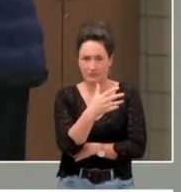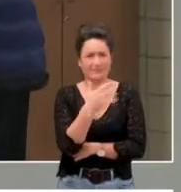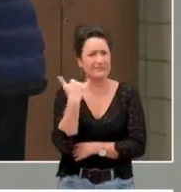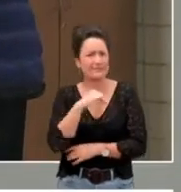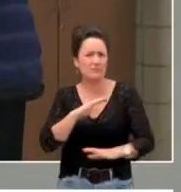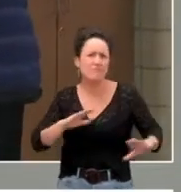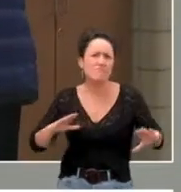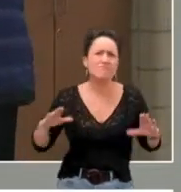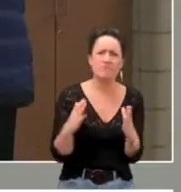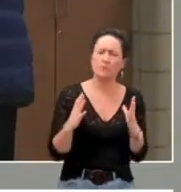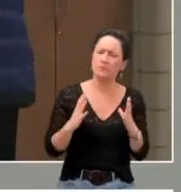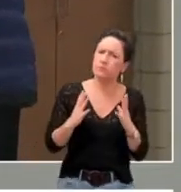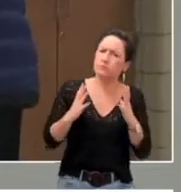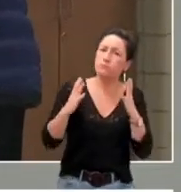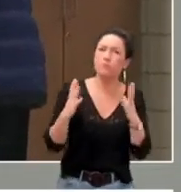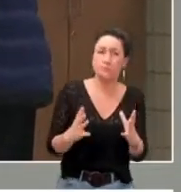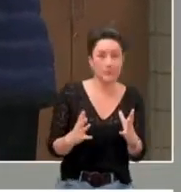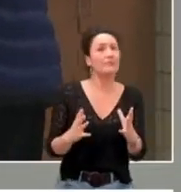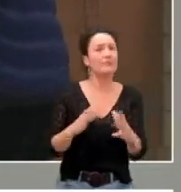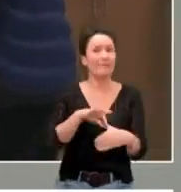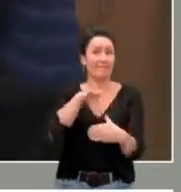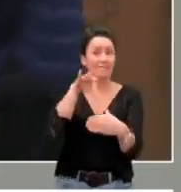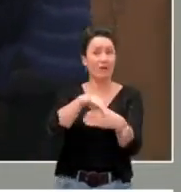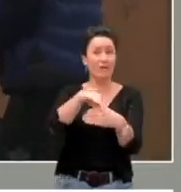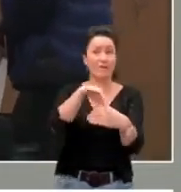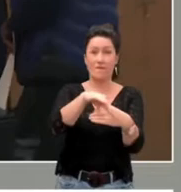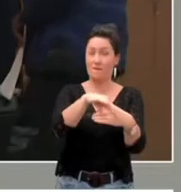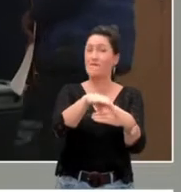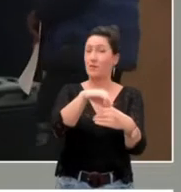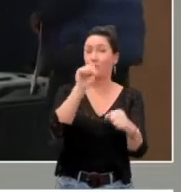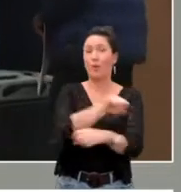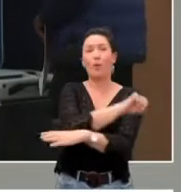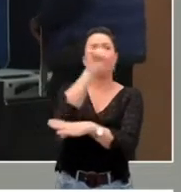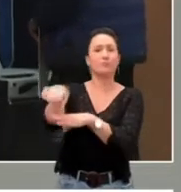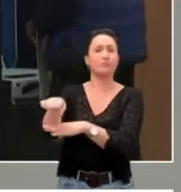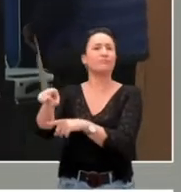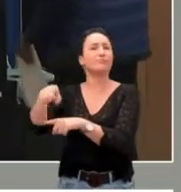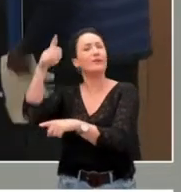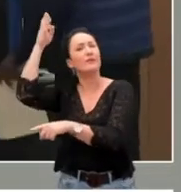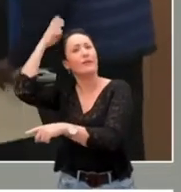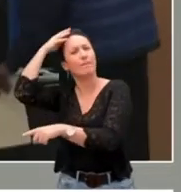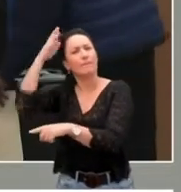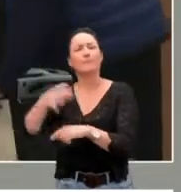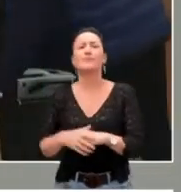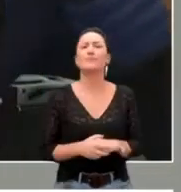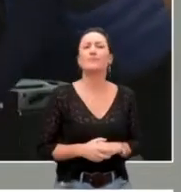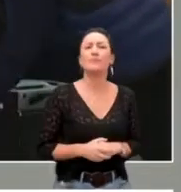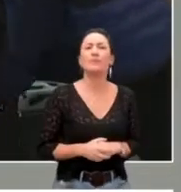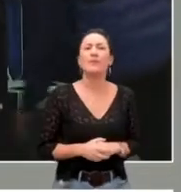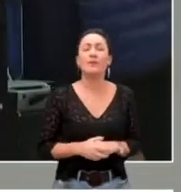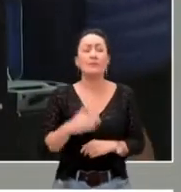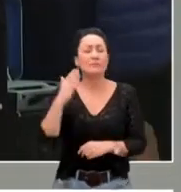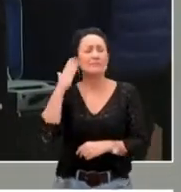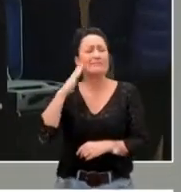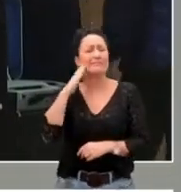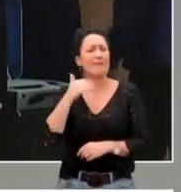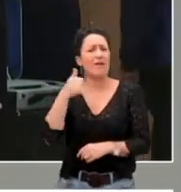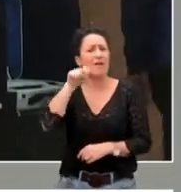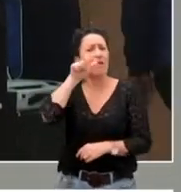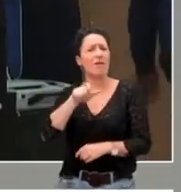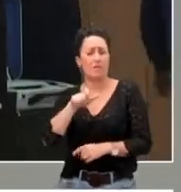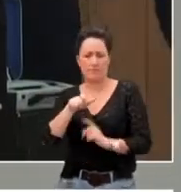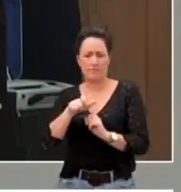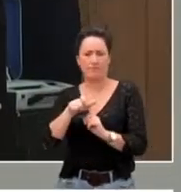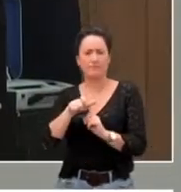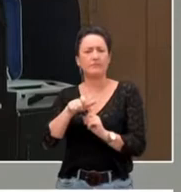mobilise considérablement. On sait que Kamala Harris est partie en quelque sorte au charbon pour le